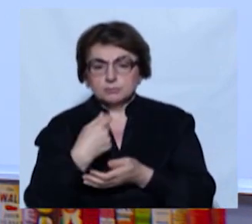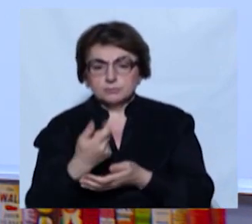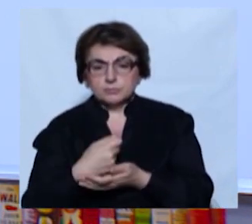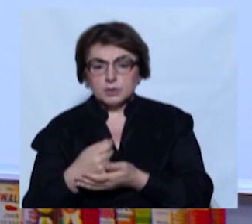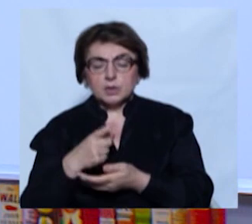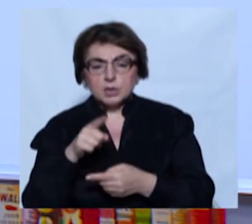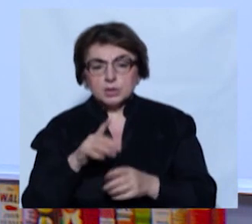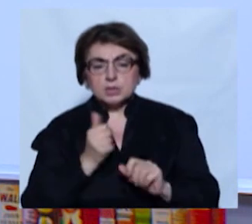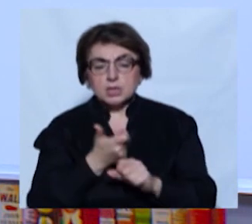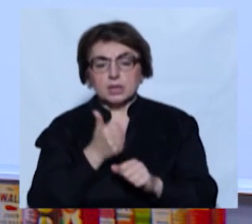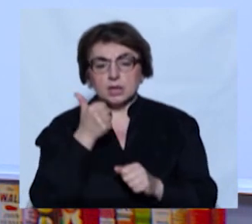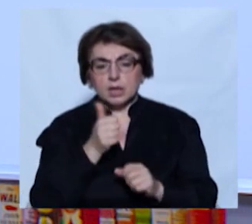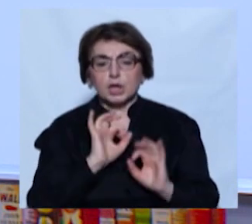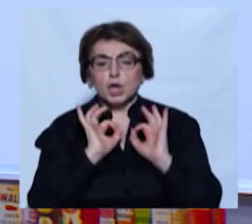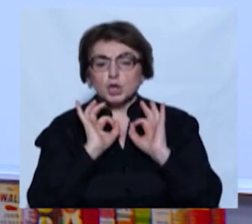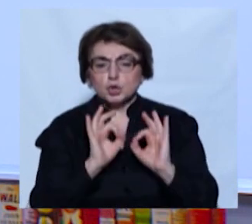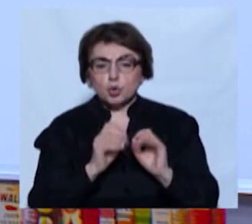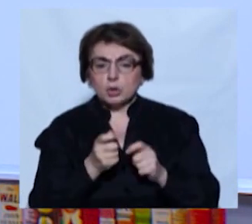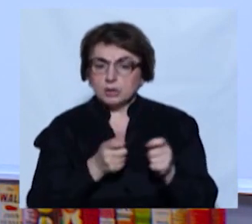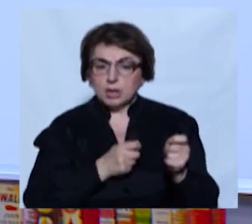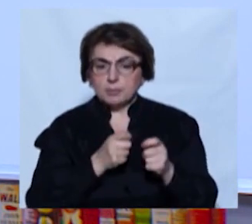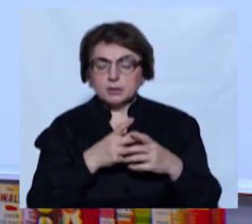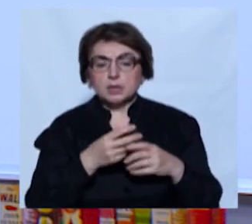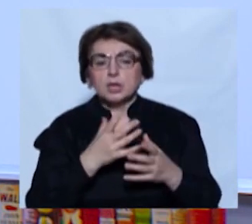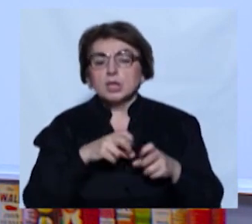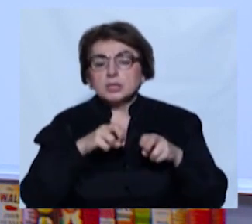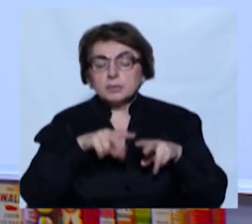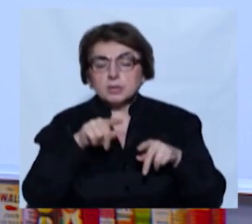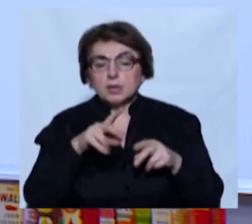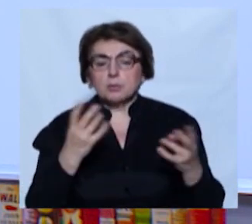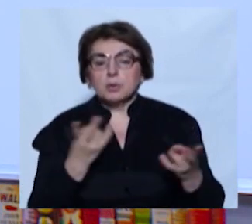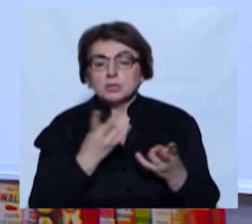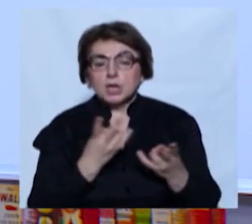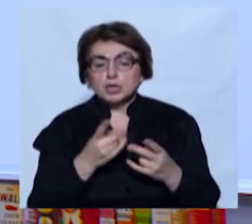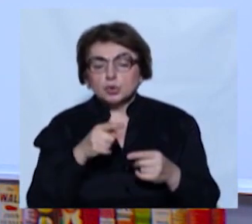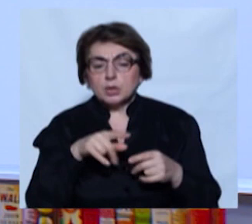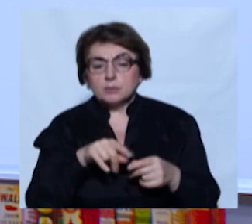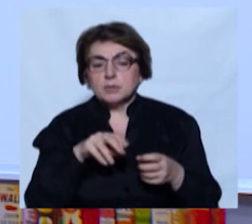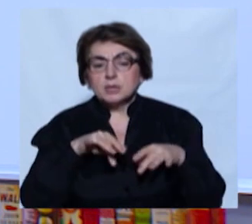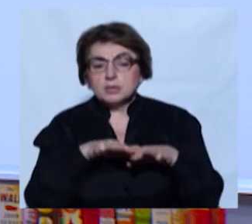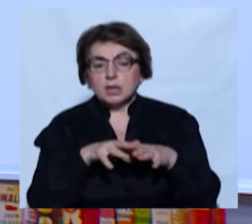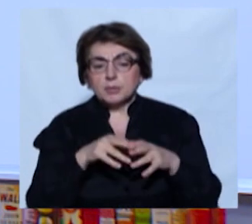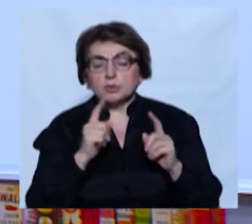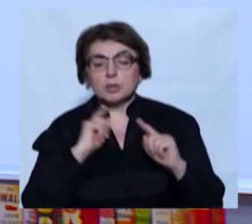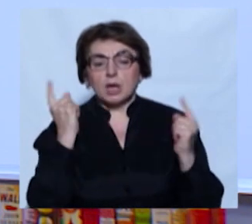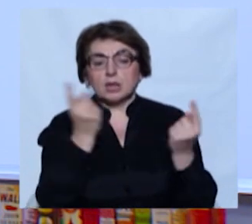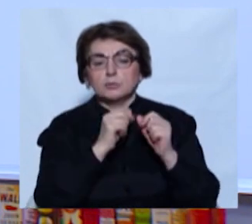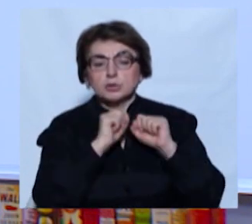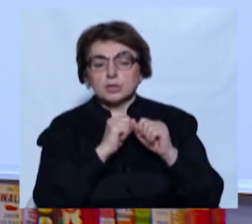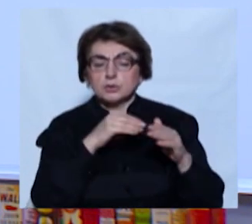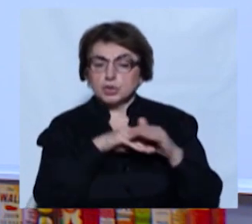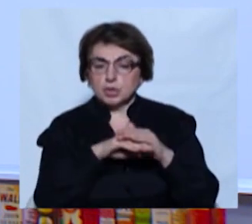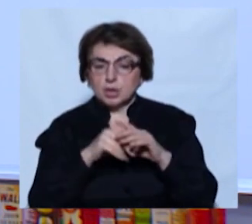შემოტანილი, ძალიან კარგად სწორად ემართათ და ჩაედოთ იმ მნიშვნელოვან საქმეში, როგორიც გახლავთ გარემოს დაცვა და